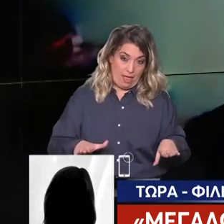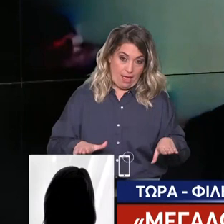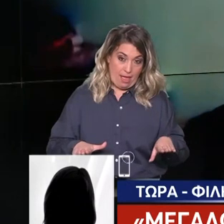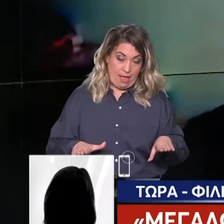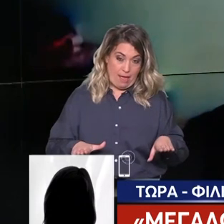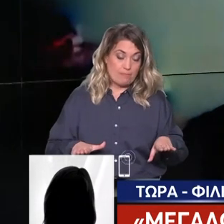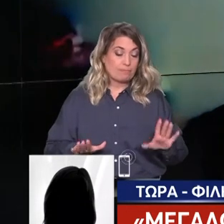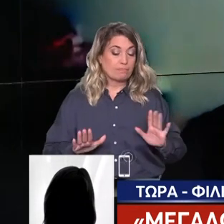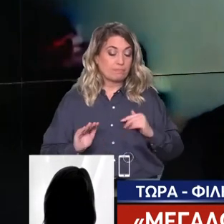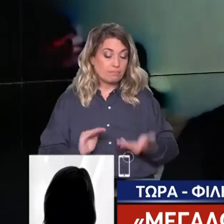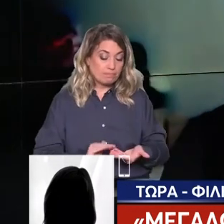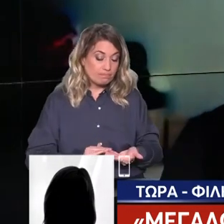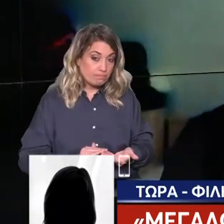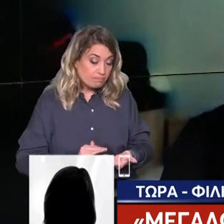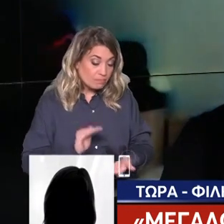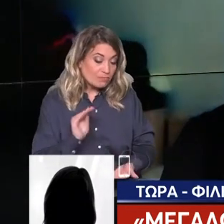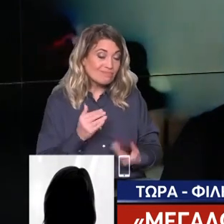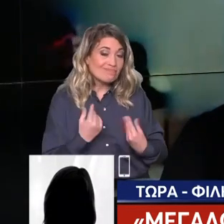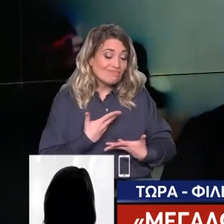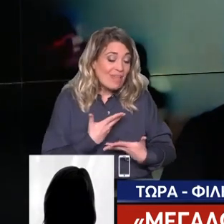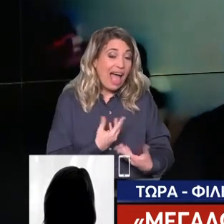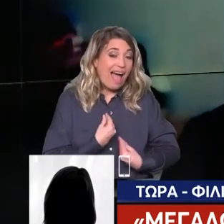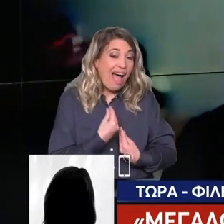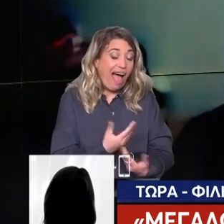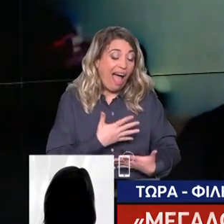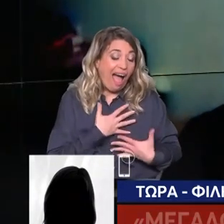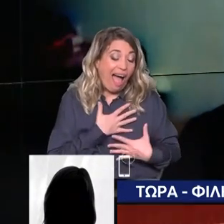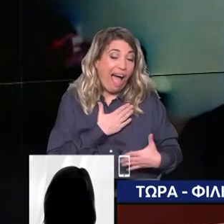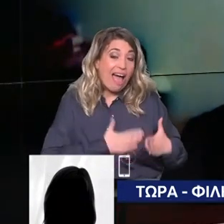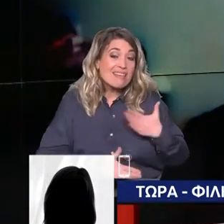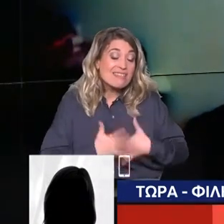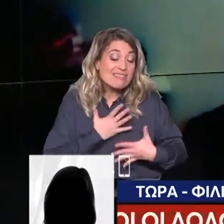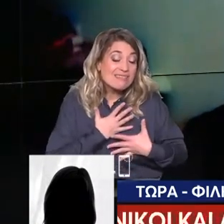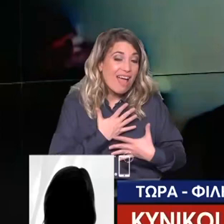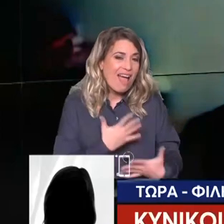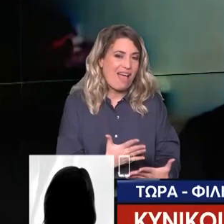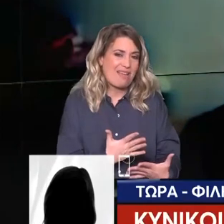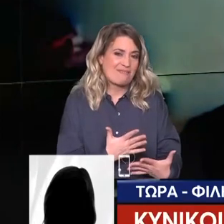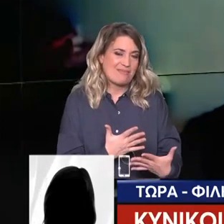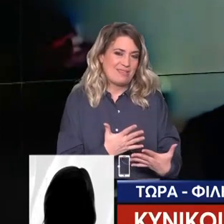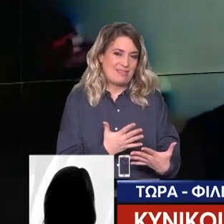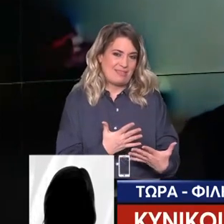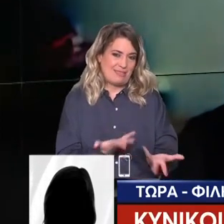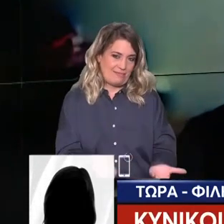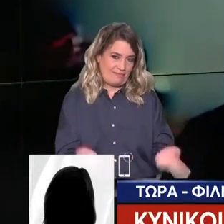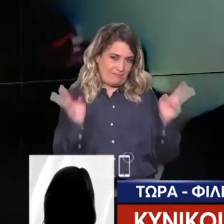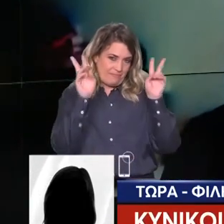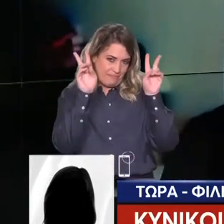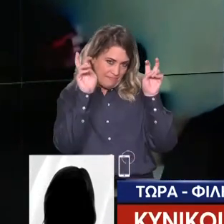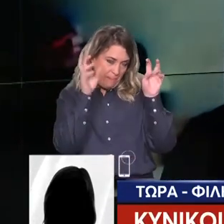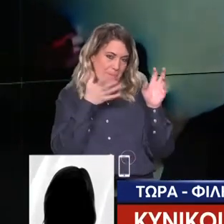πρέπει να τα μεγαλώσει με αγάπη από τη στιγμή που βγάζει σε εισαγωγικά τη μάνα